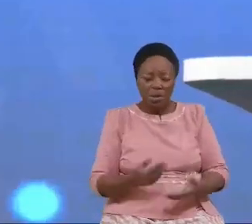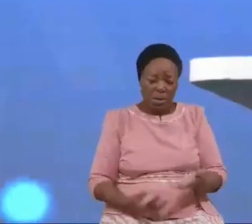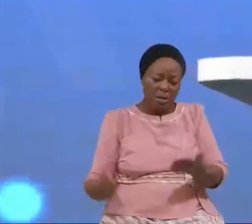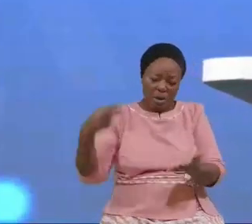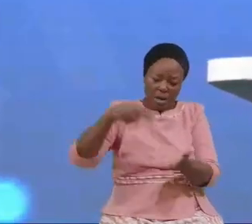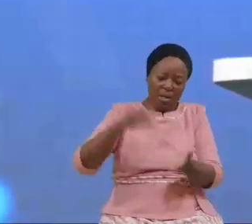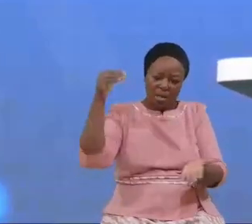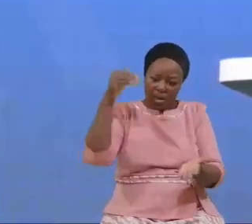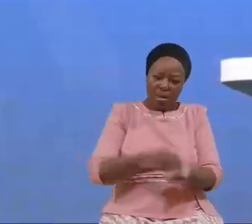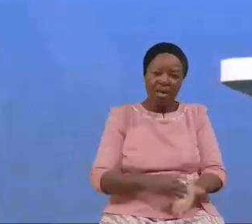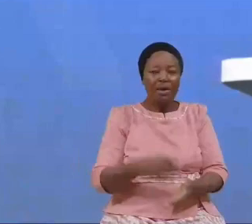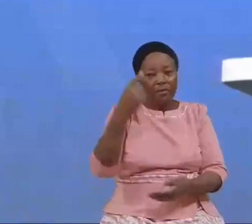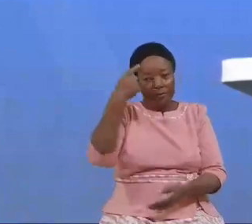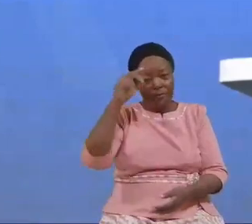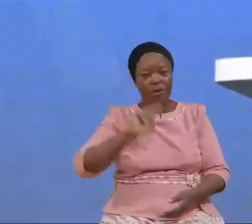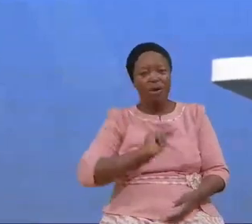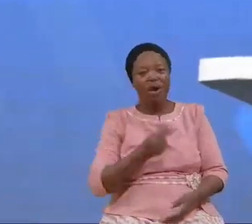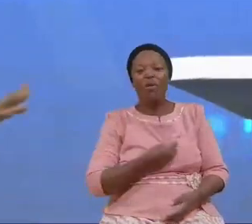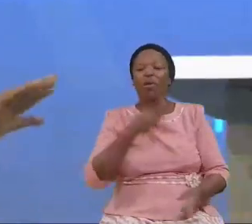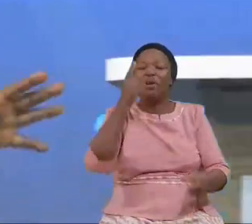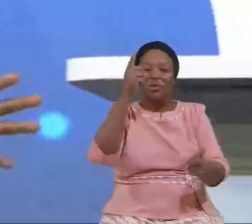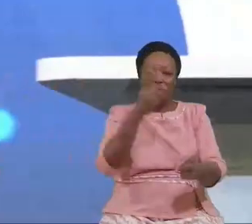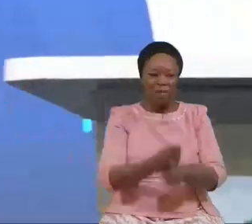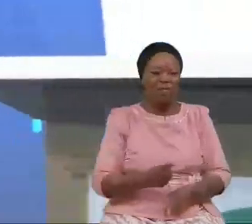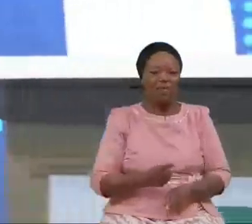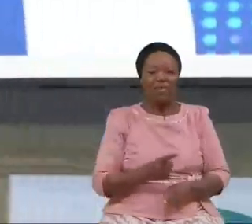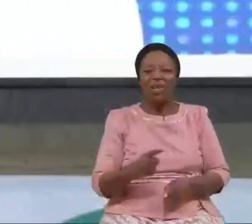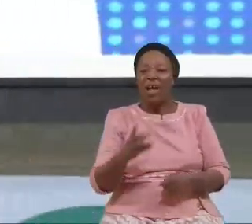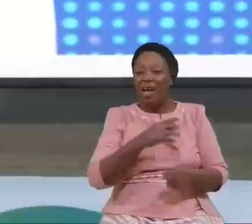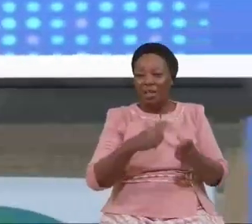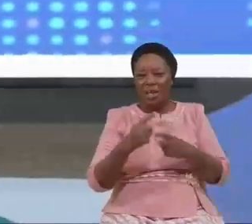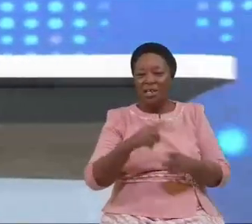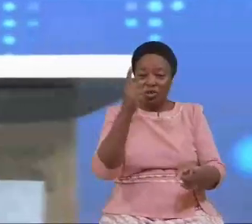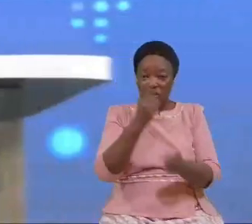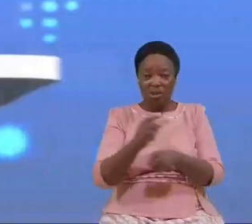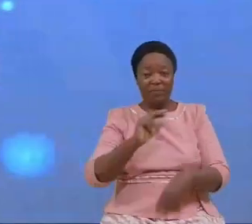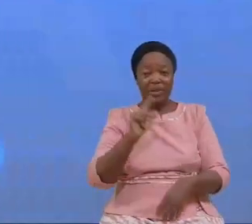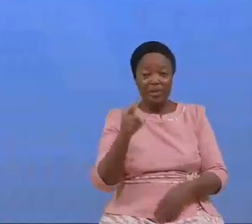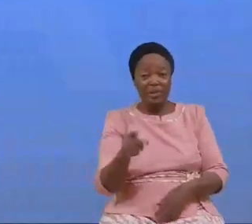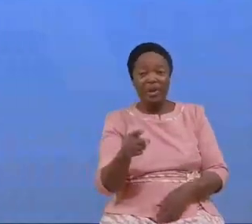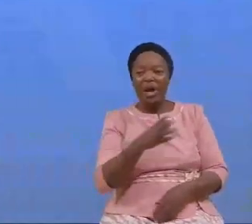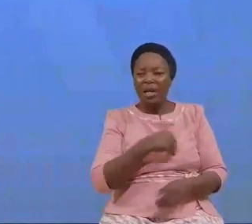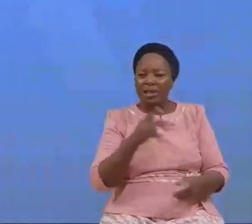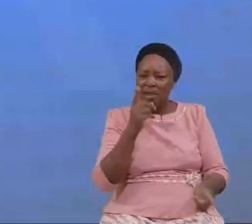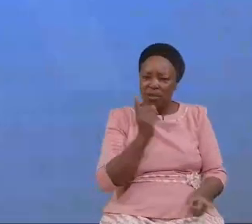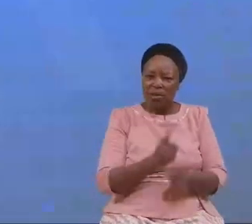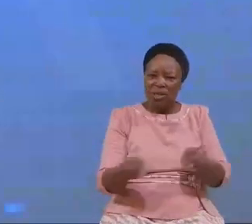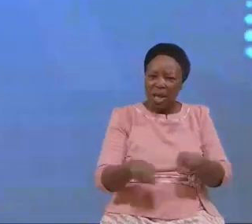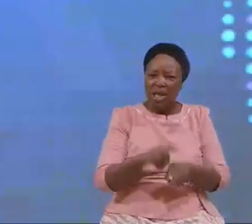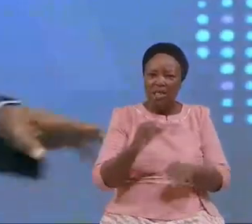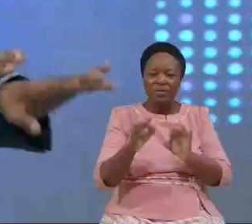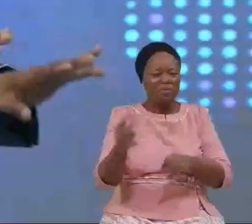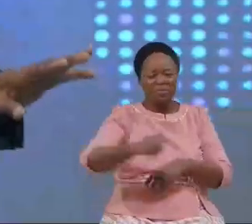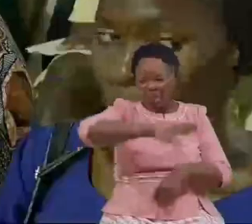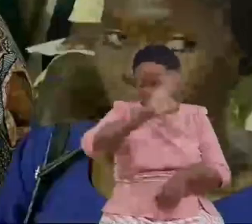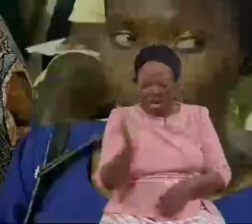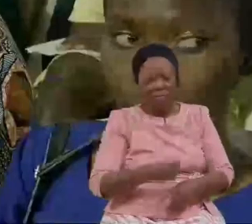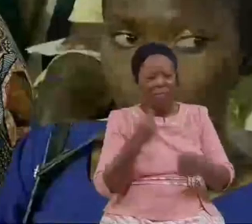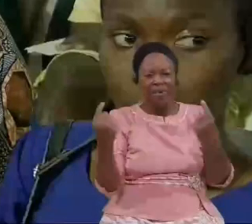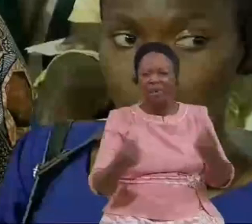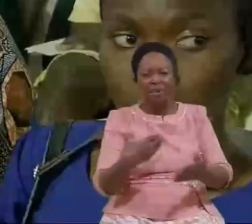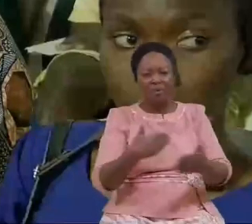reçu il est resté droit de justification a été justifié comme si tu n'avais jamais péché